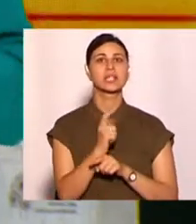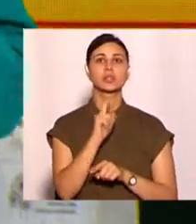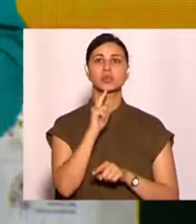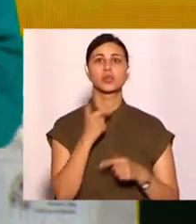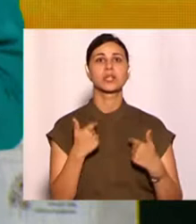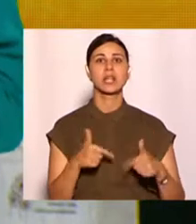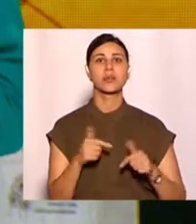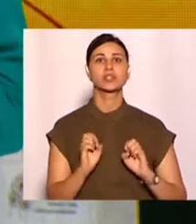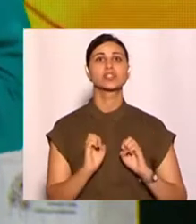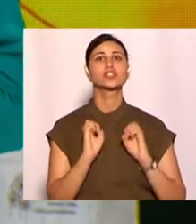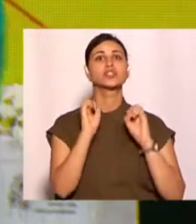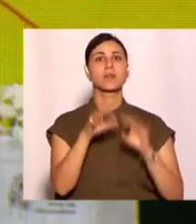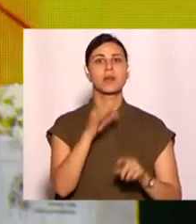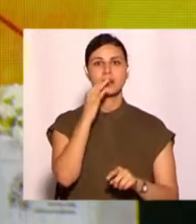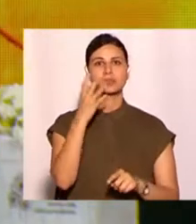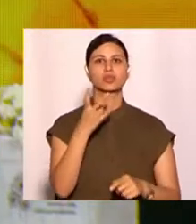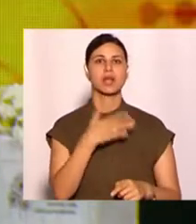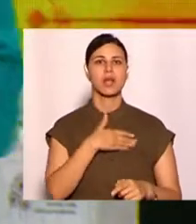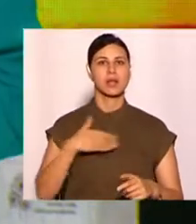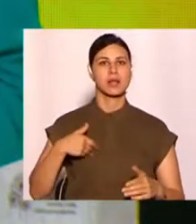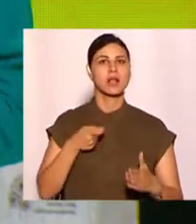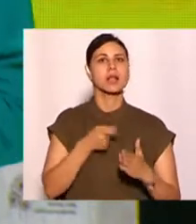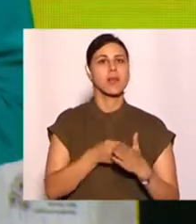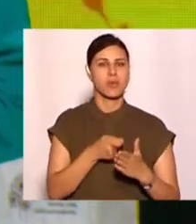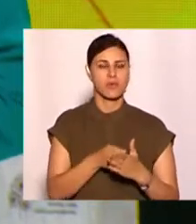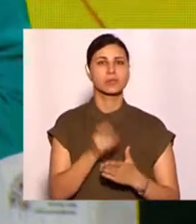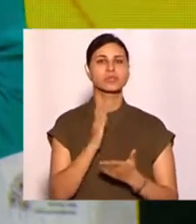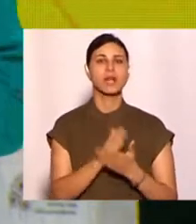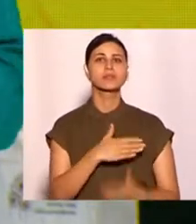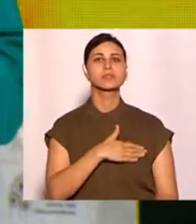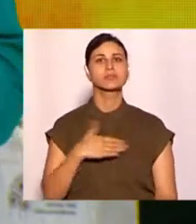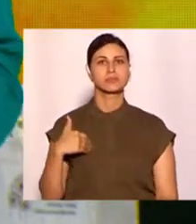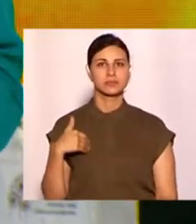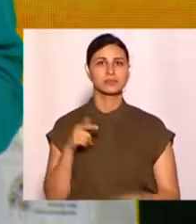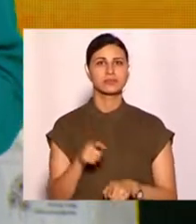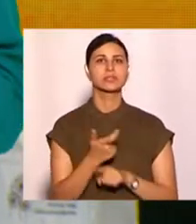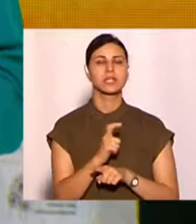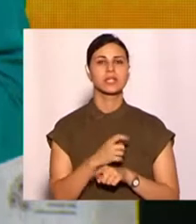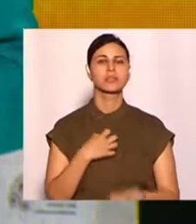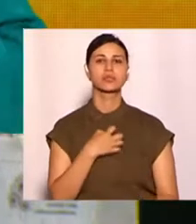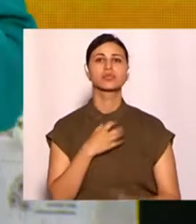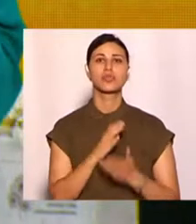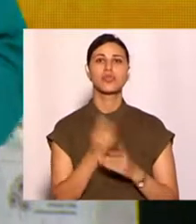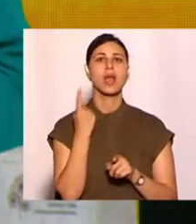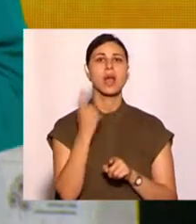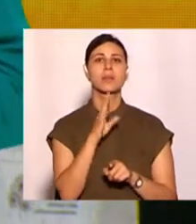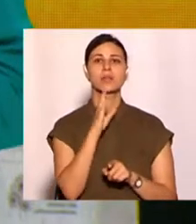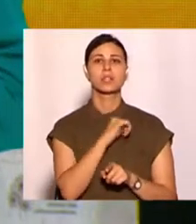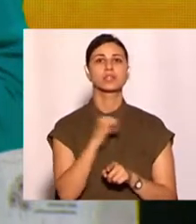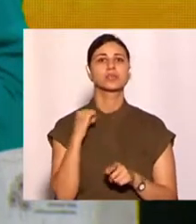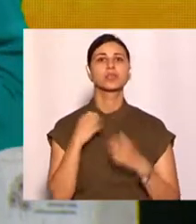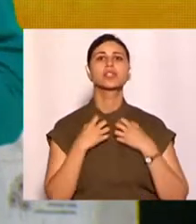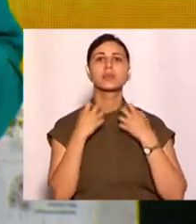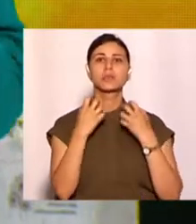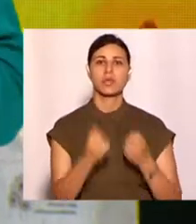შემდეგ გამოკვებოს. მას აქვს სარძევე ჯირკვალი და სარძევე ჯირკვლის ჯანმრთელობა ბევრად განსაზღვრავს არა მარტო თავად ქალის